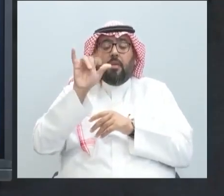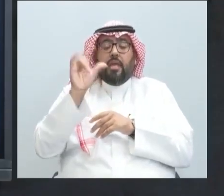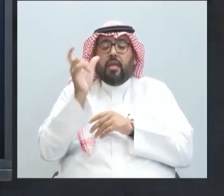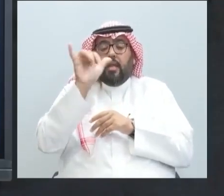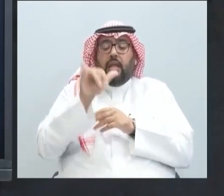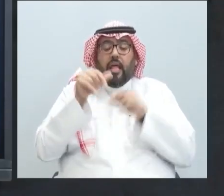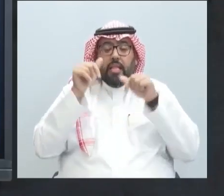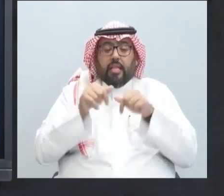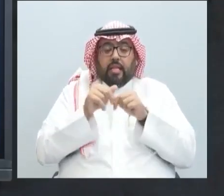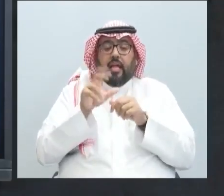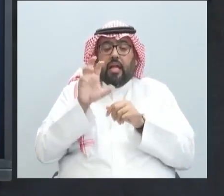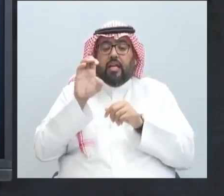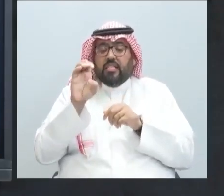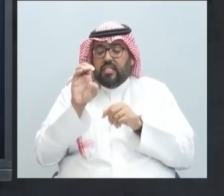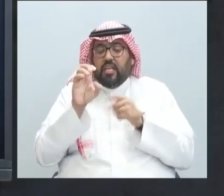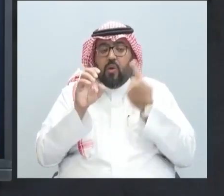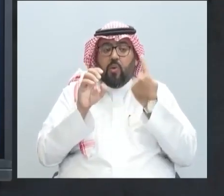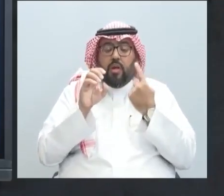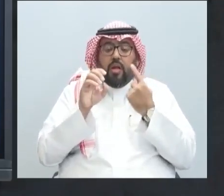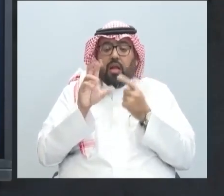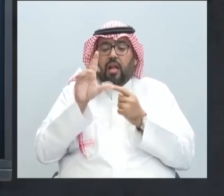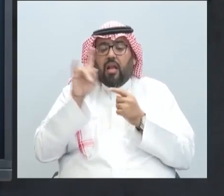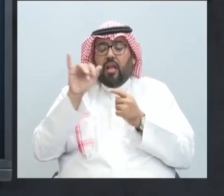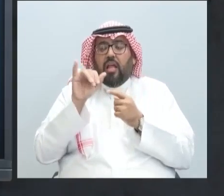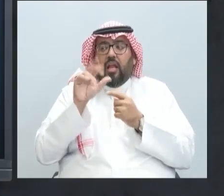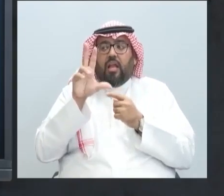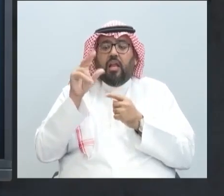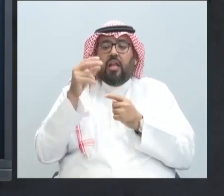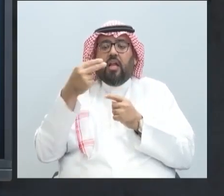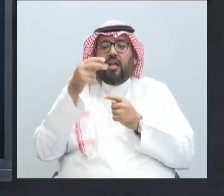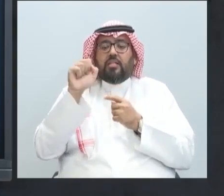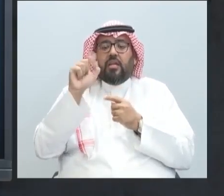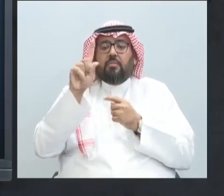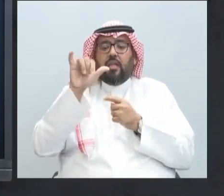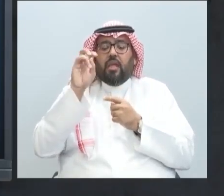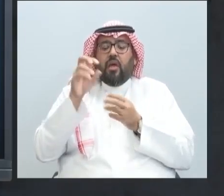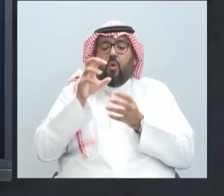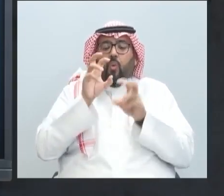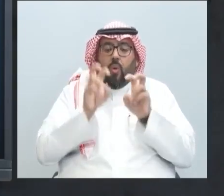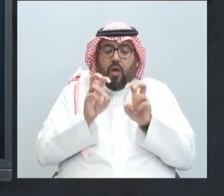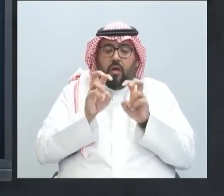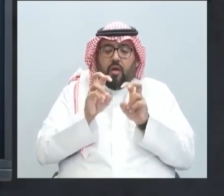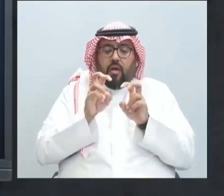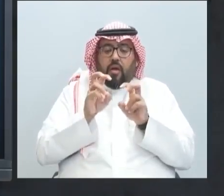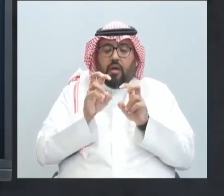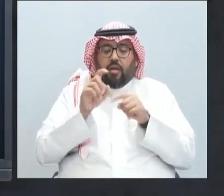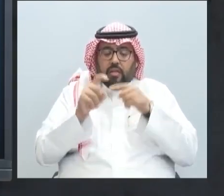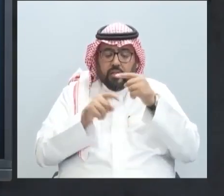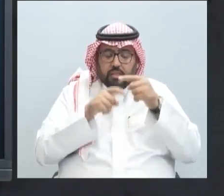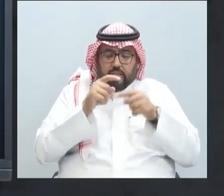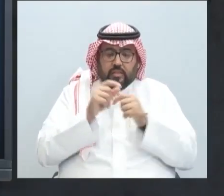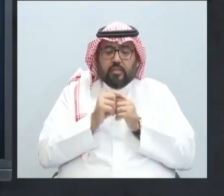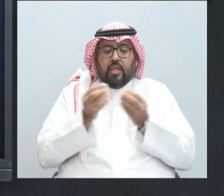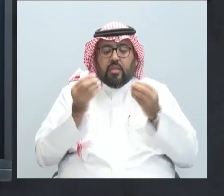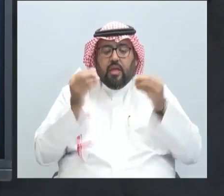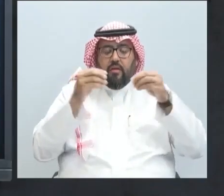وبالتحديد في مرحله الجي 1 الخلايا العضليه الخلايا العصبيه تتوقف في هذه المرحله لا تكمن المرحله التاليه من